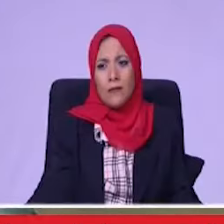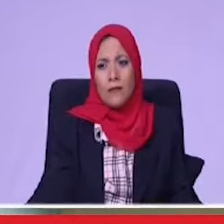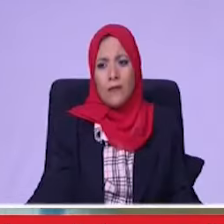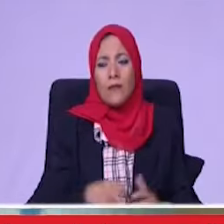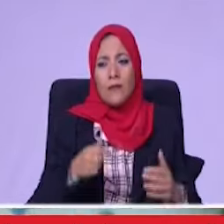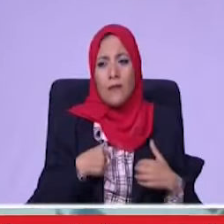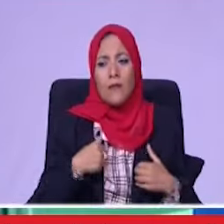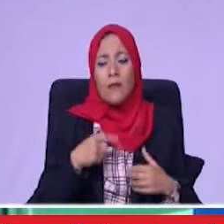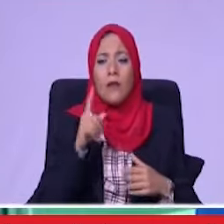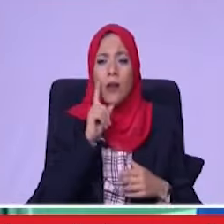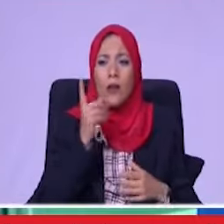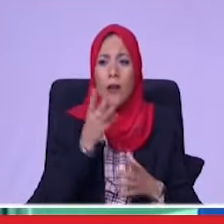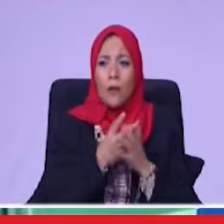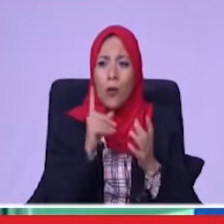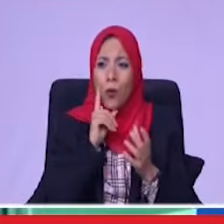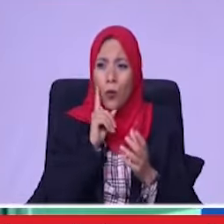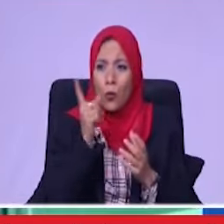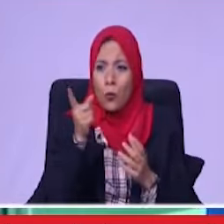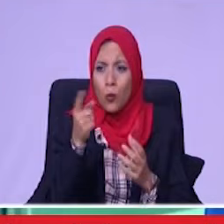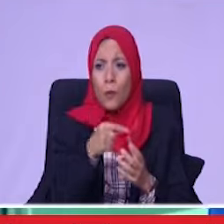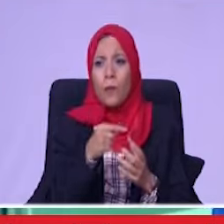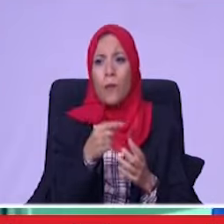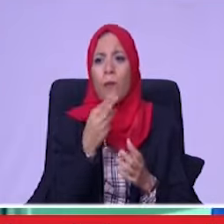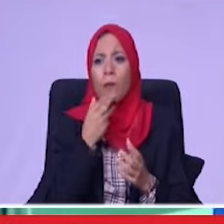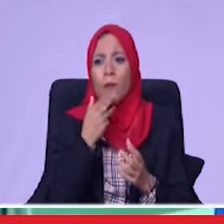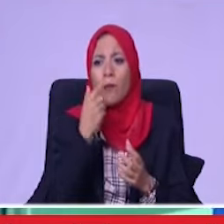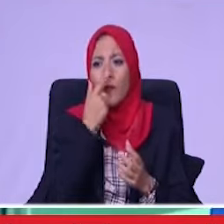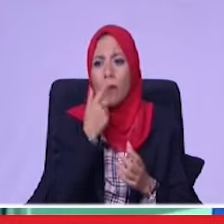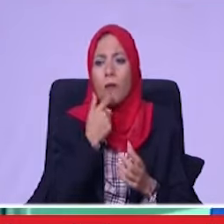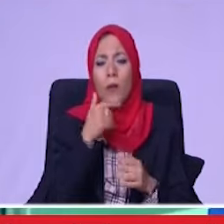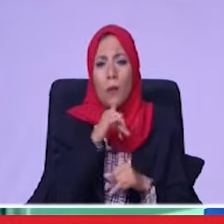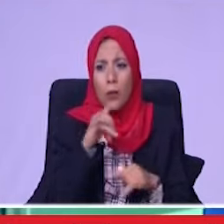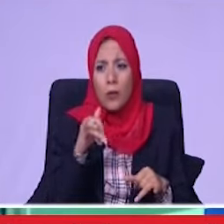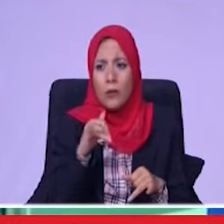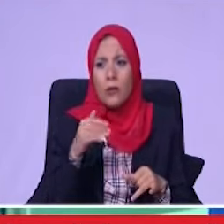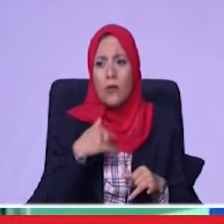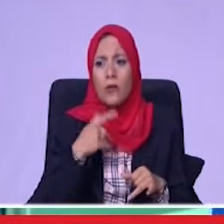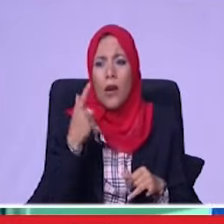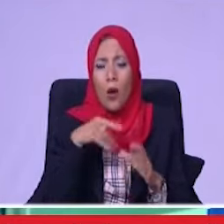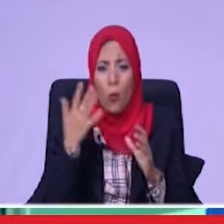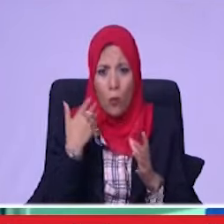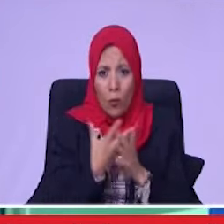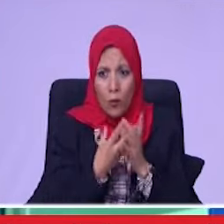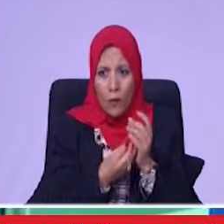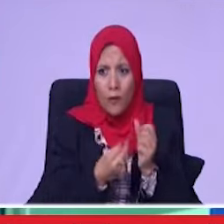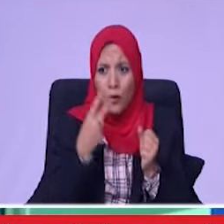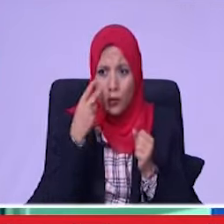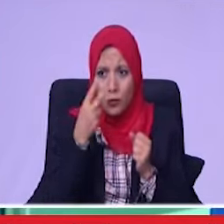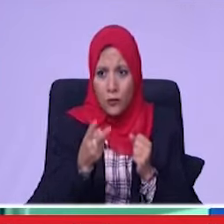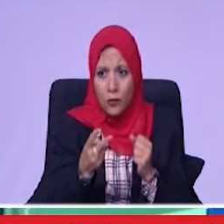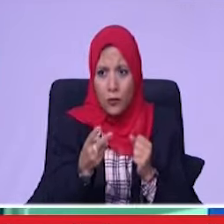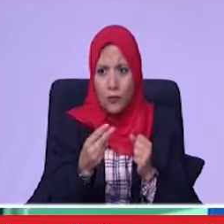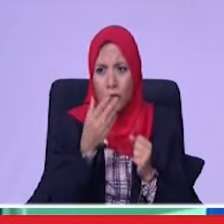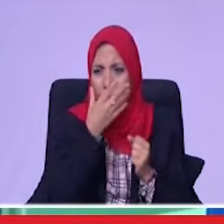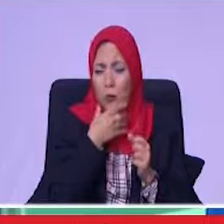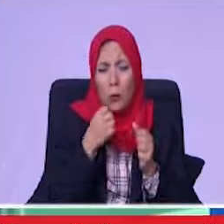انا والده الطفل هيثم، هيثم اتولد بعيب خلقي، واول ما اتولد ما شفته كان